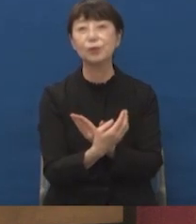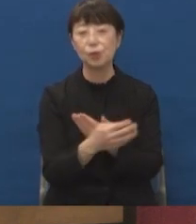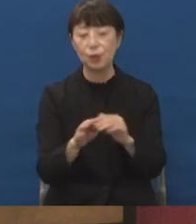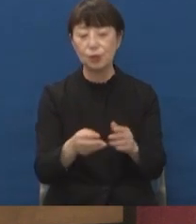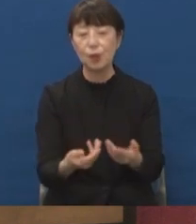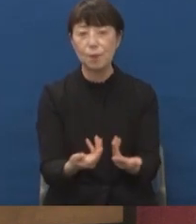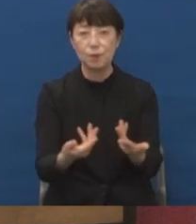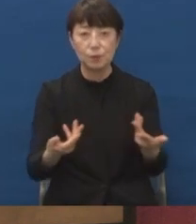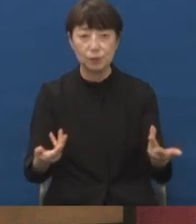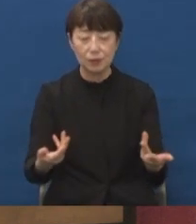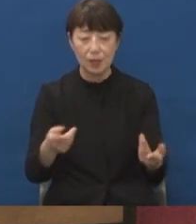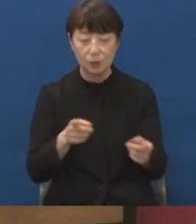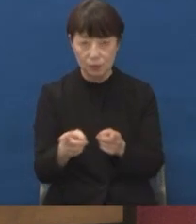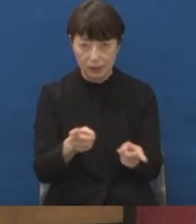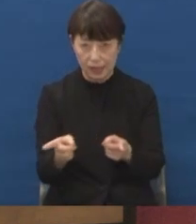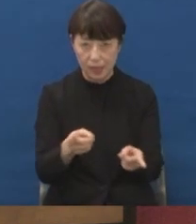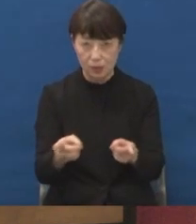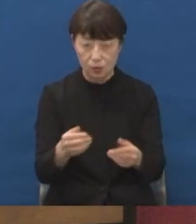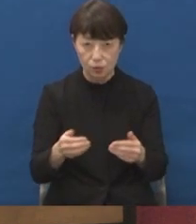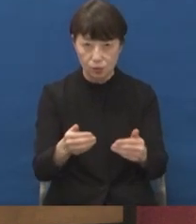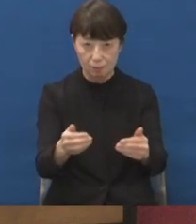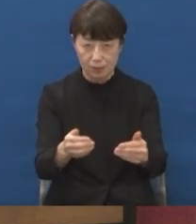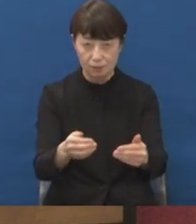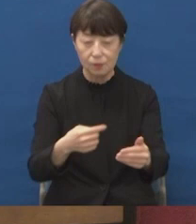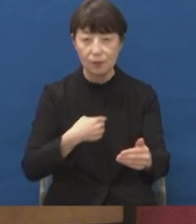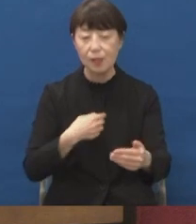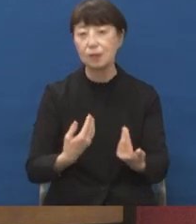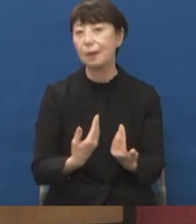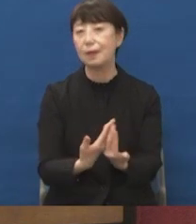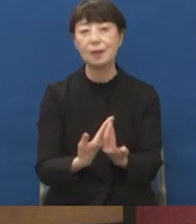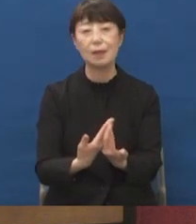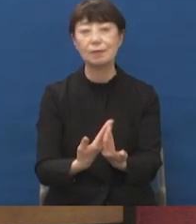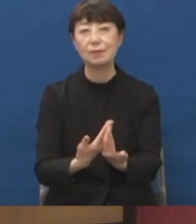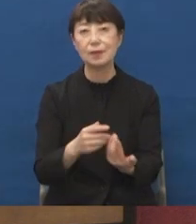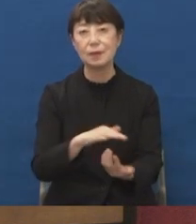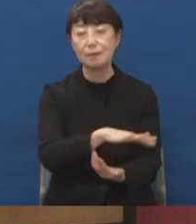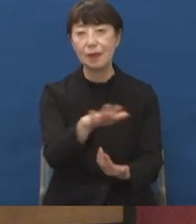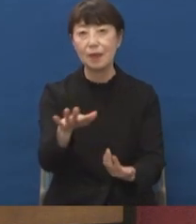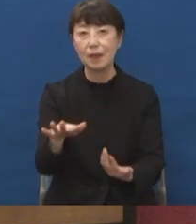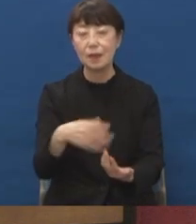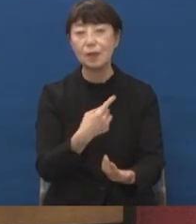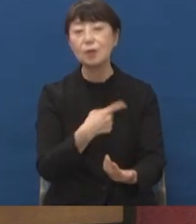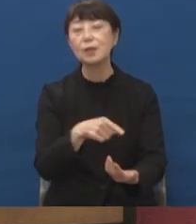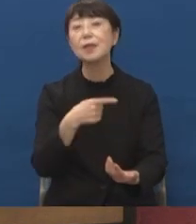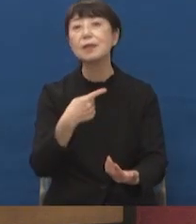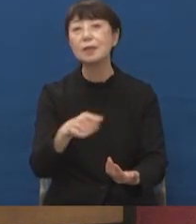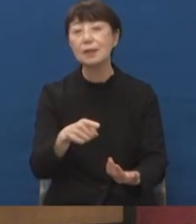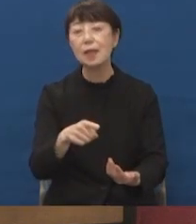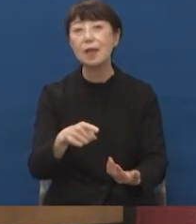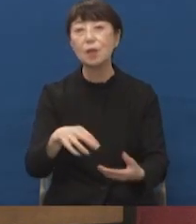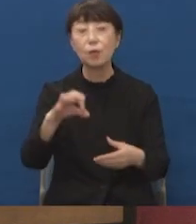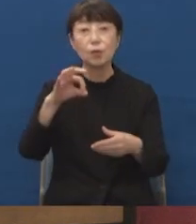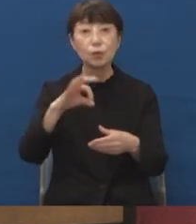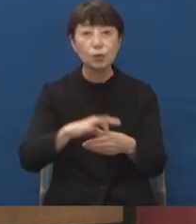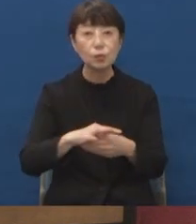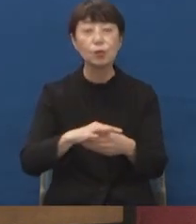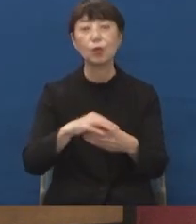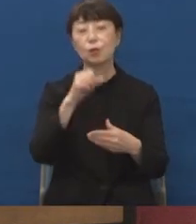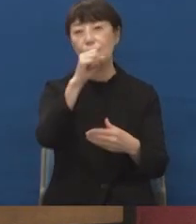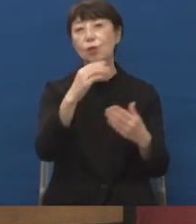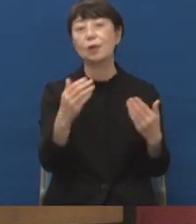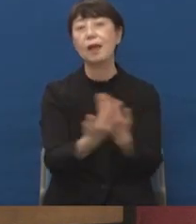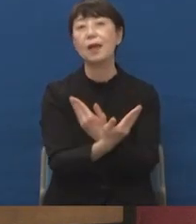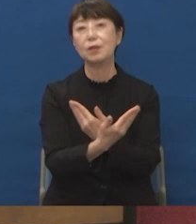配を強めるものであり、反対です。すべての教職員の処遇改善こそ進めるべきです。